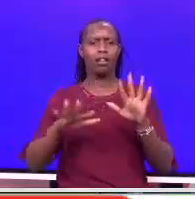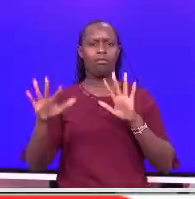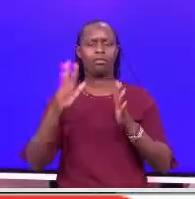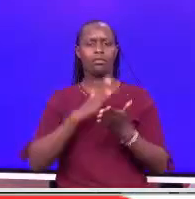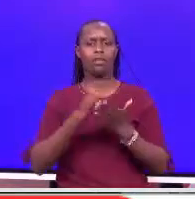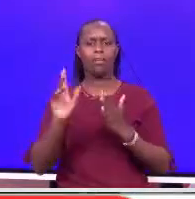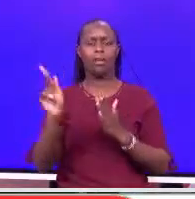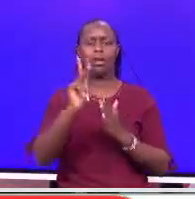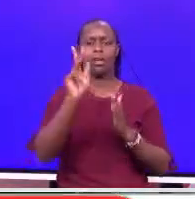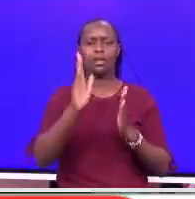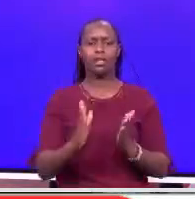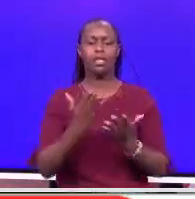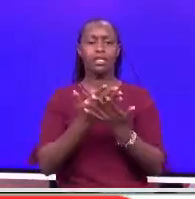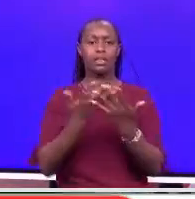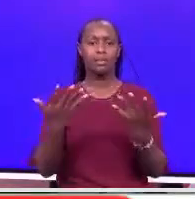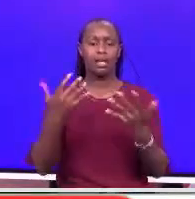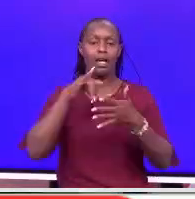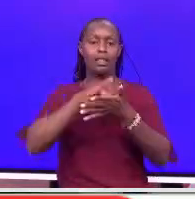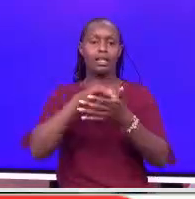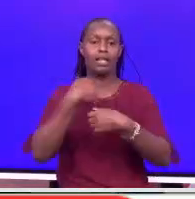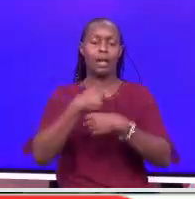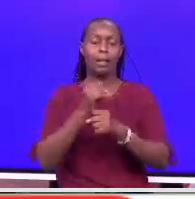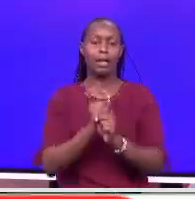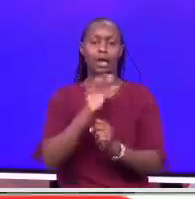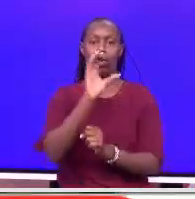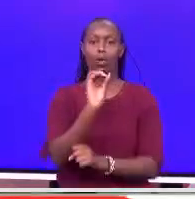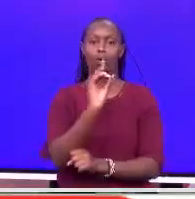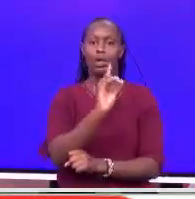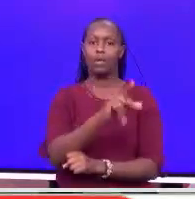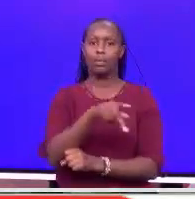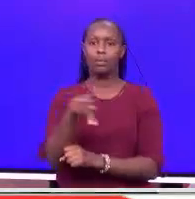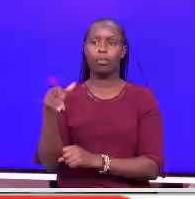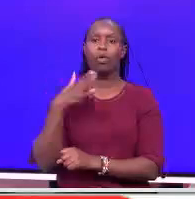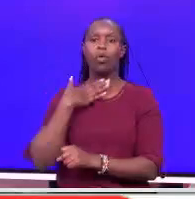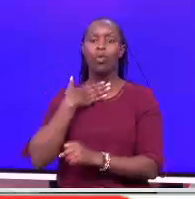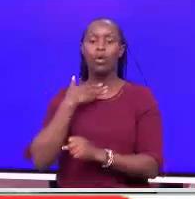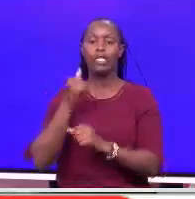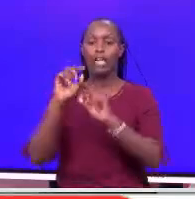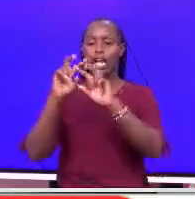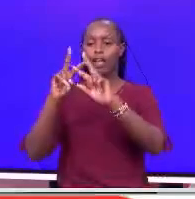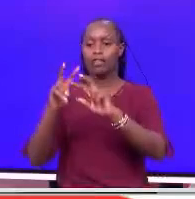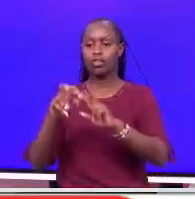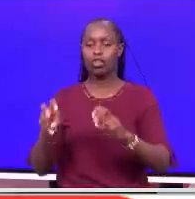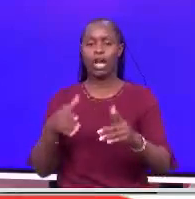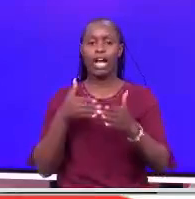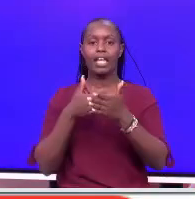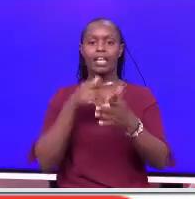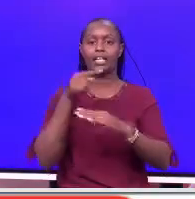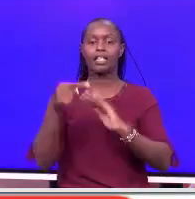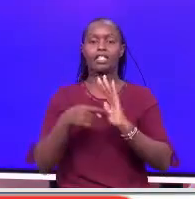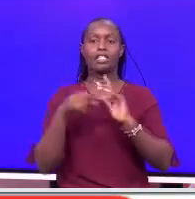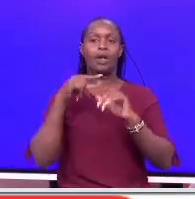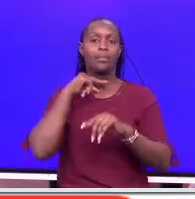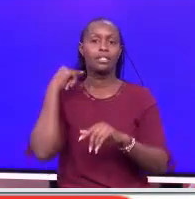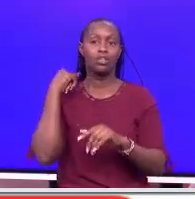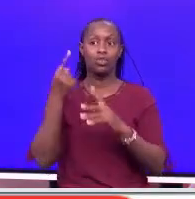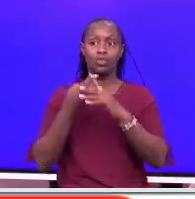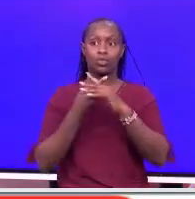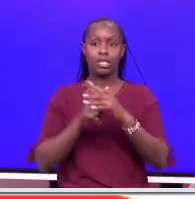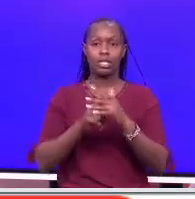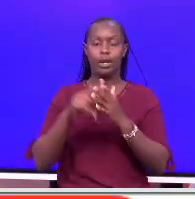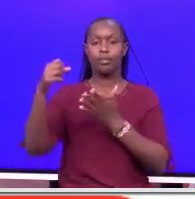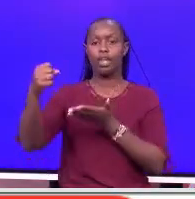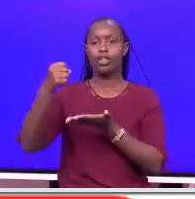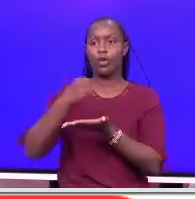Wakenya, jambo lililopeleka ofisi ya mkurugenzi wa mashtaka kutaka uchunguzi dhidi ya mhubiri huyo kuanzishwa. Afisi hiyo ya mkurugenzi